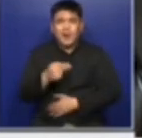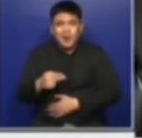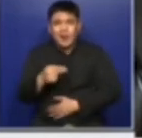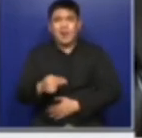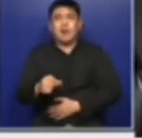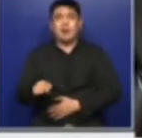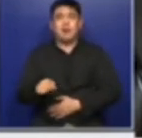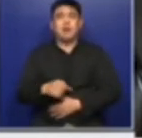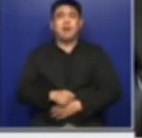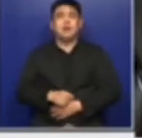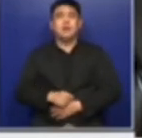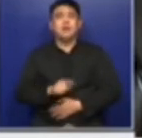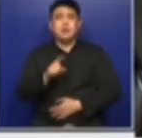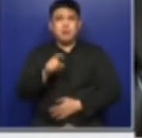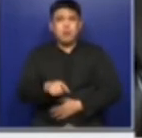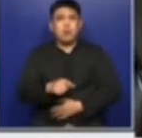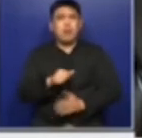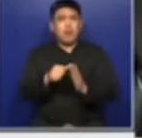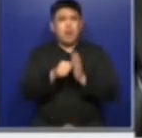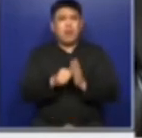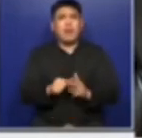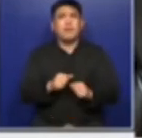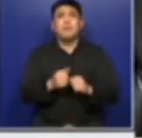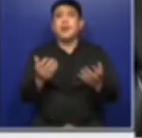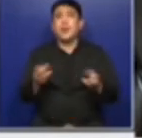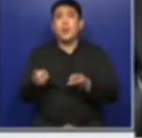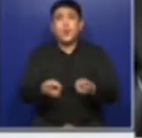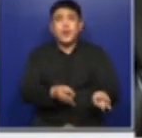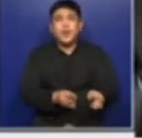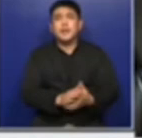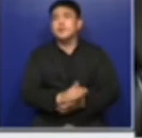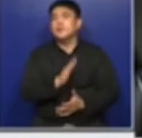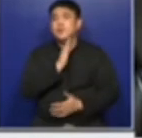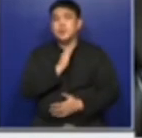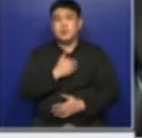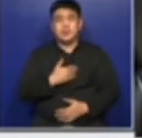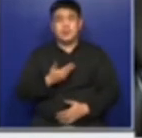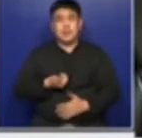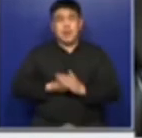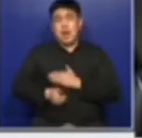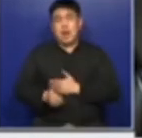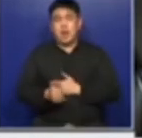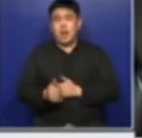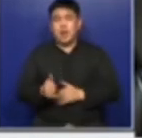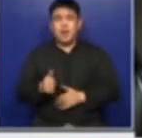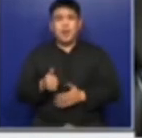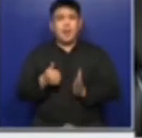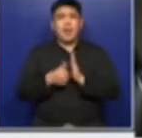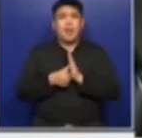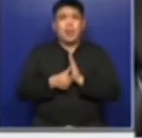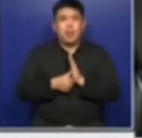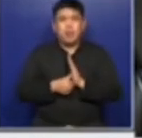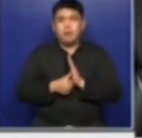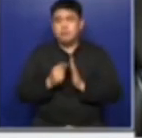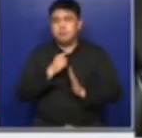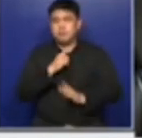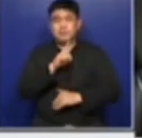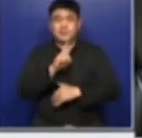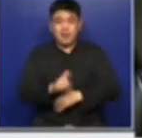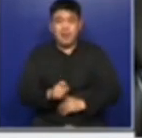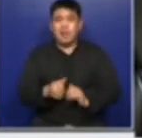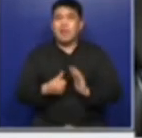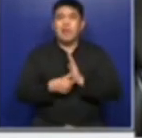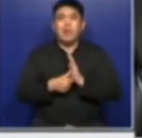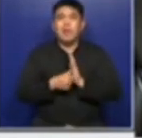สิ่งต่างๆเหล่านี้ท่านจะแก้อย่างไรครับถ้าหากเกิดมาก็มีหนี้อยู่แล้ว ตายก็จะเป็นหนี้อยู่ทั้งชีวิต